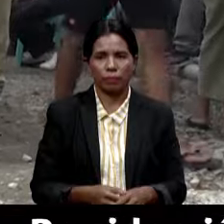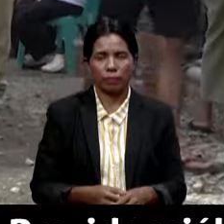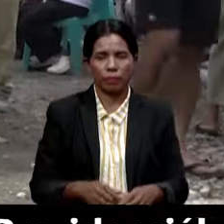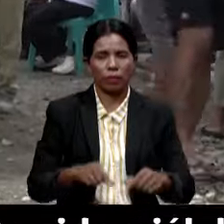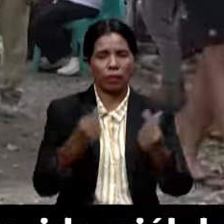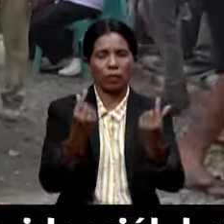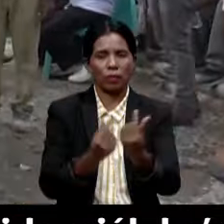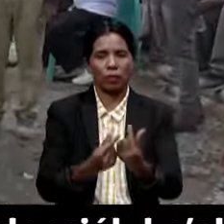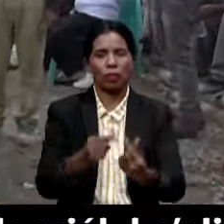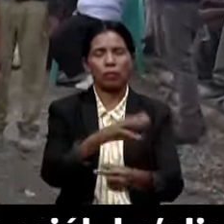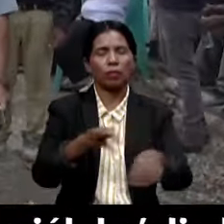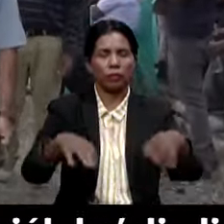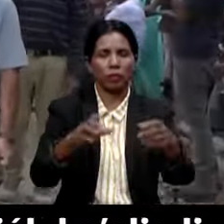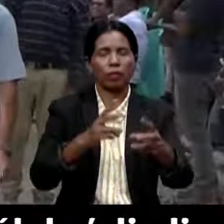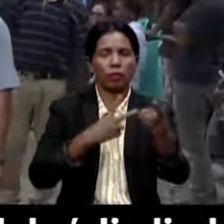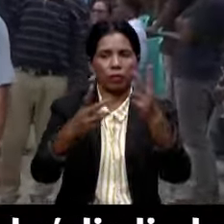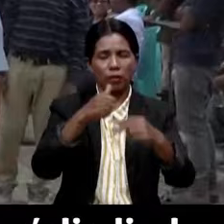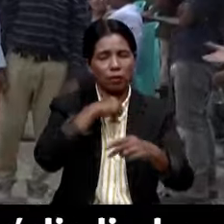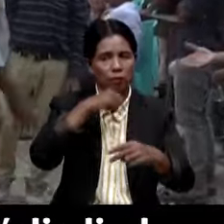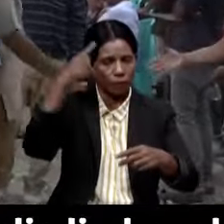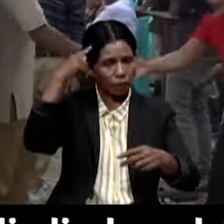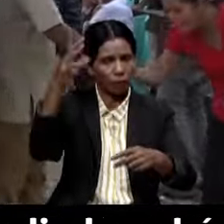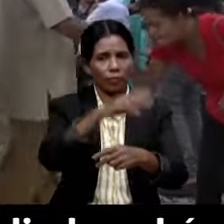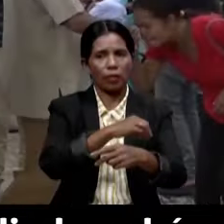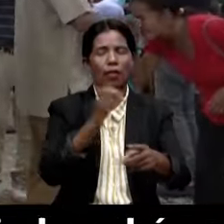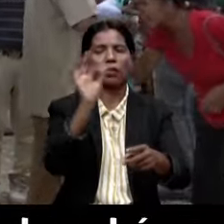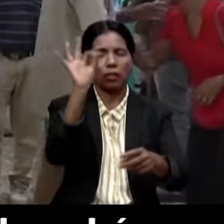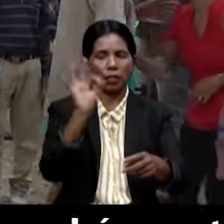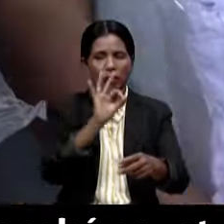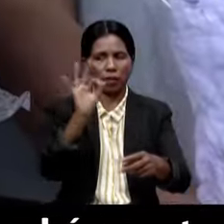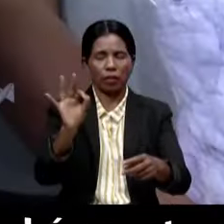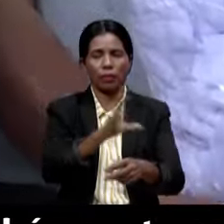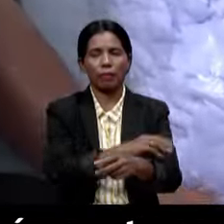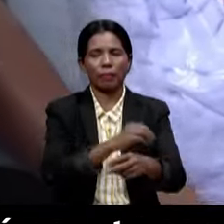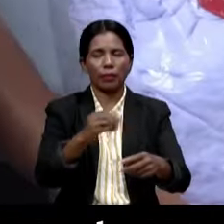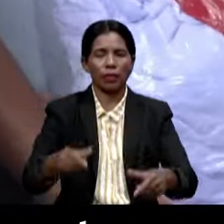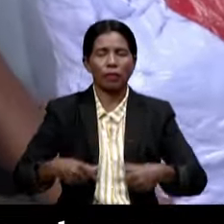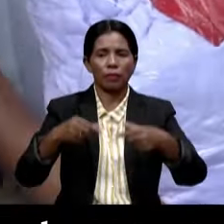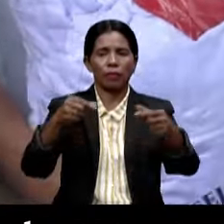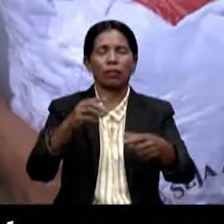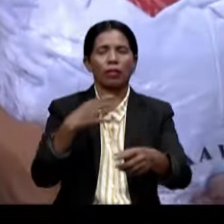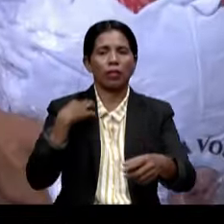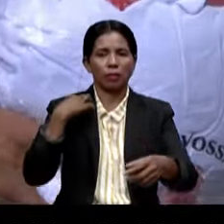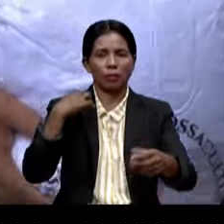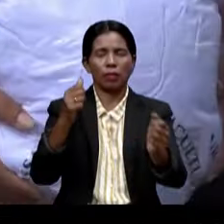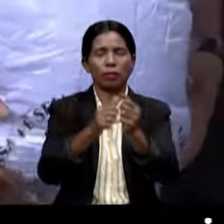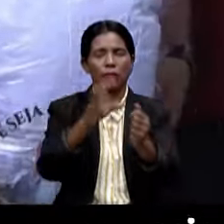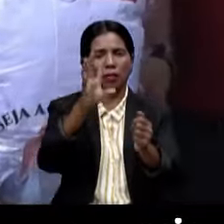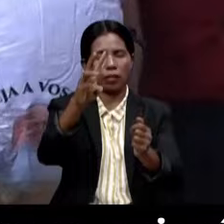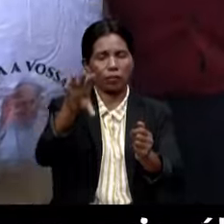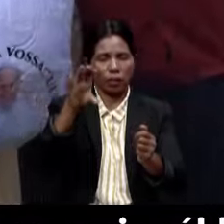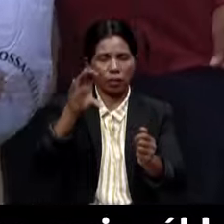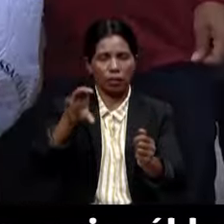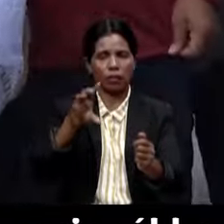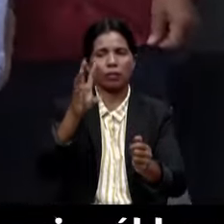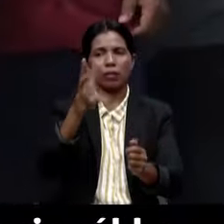Equipa logística uma crede ba visita Papa Francisco sexta ne oficialmente entrega camisola rihunatus nen ba